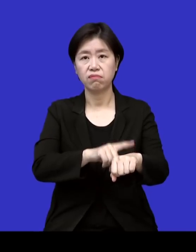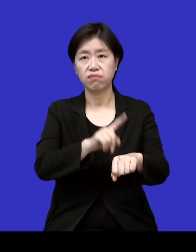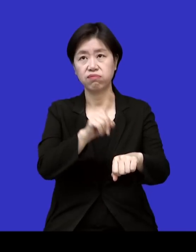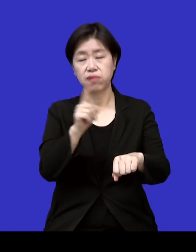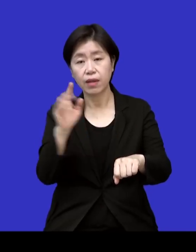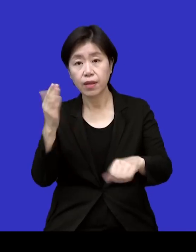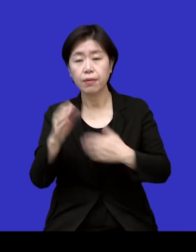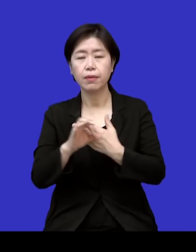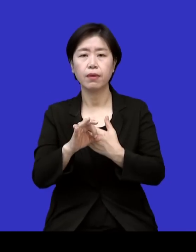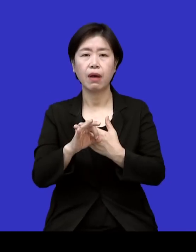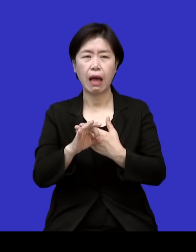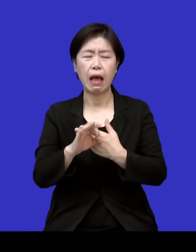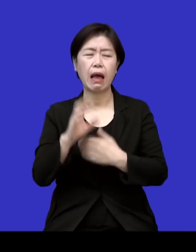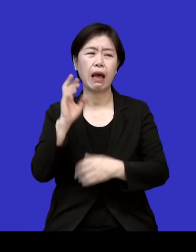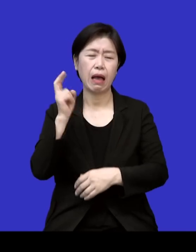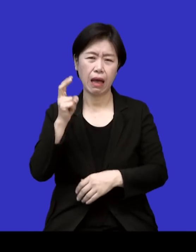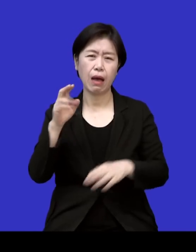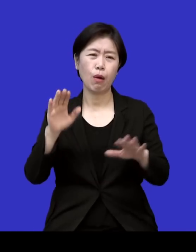이제